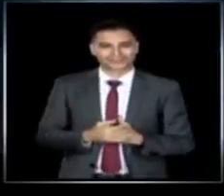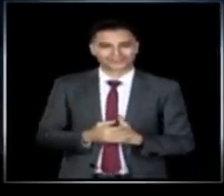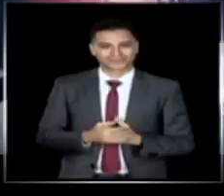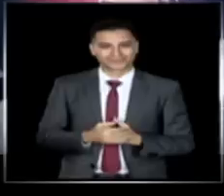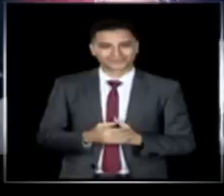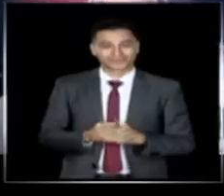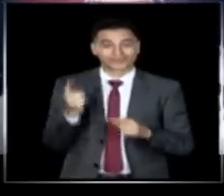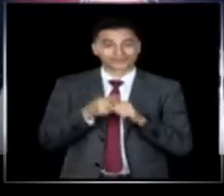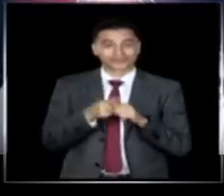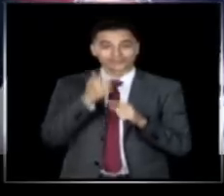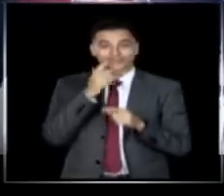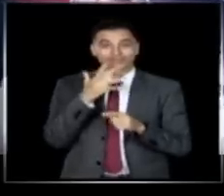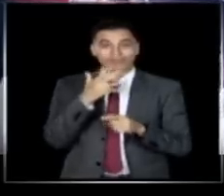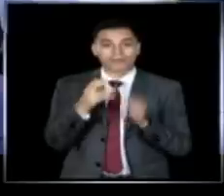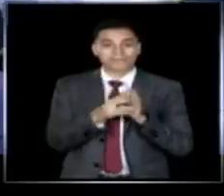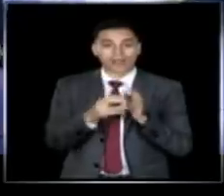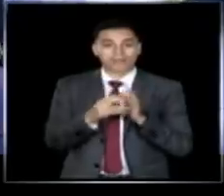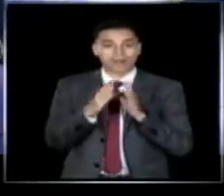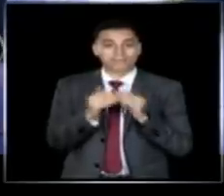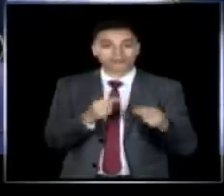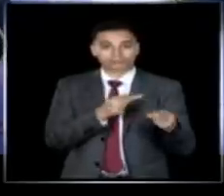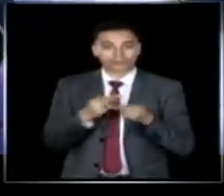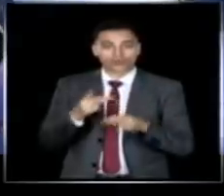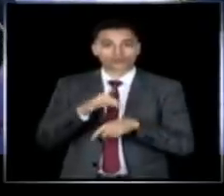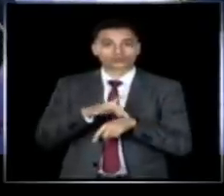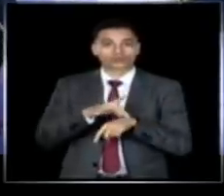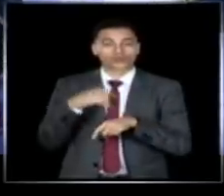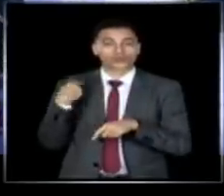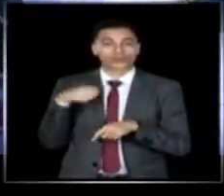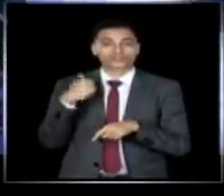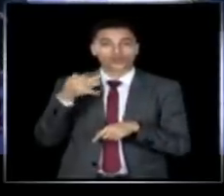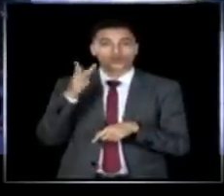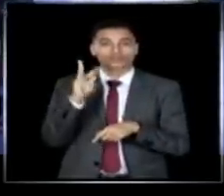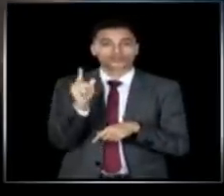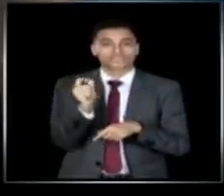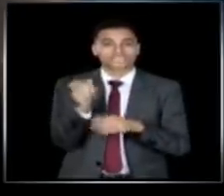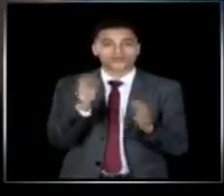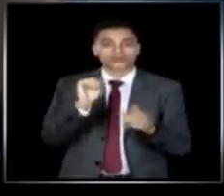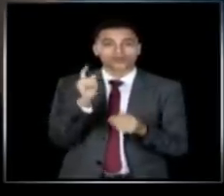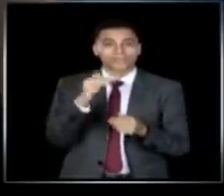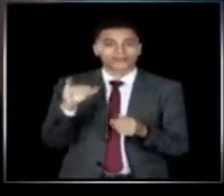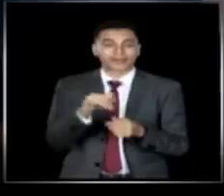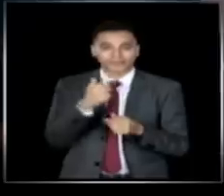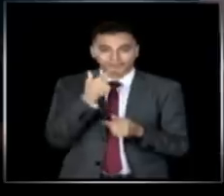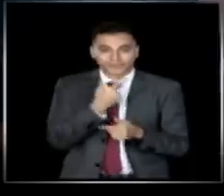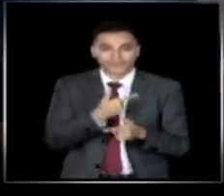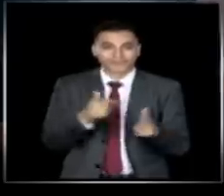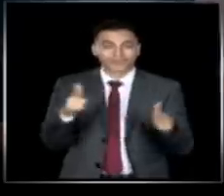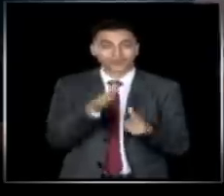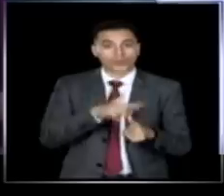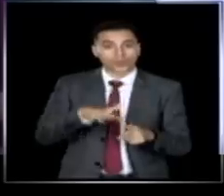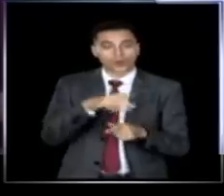وفي حضور شباب جامعات مصر وجه الدكتور أشرف صبحي كلمة تحفيزية لهم. كل